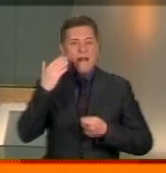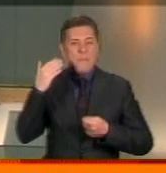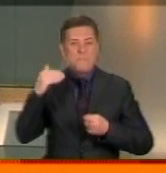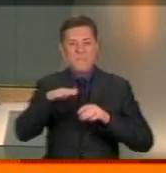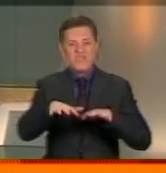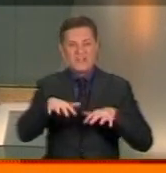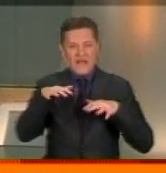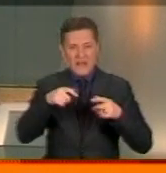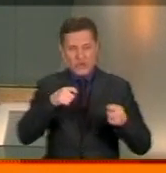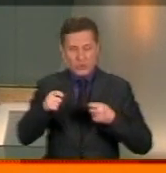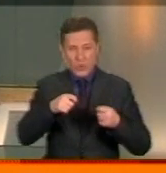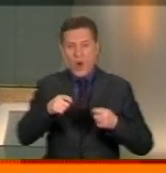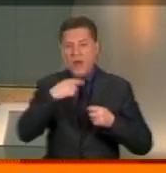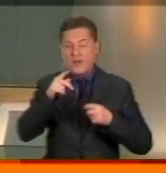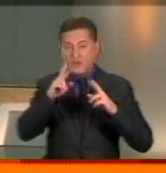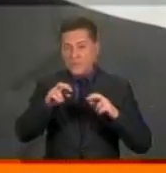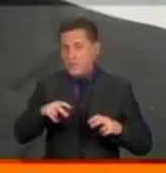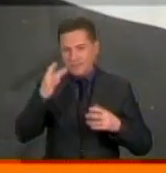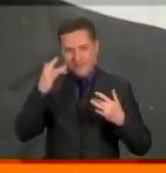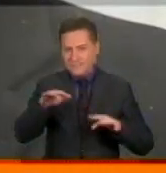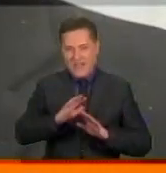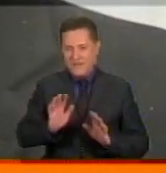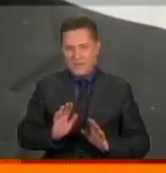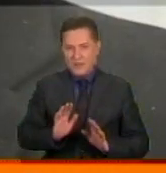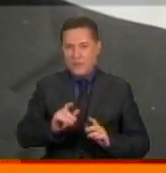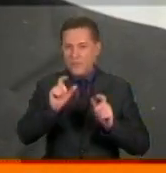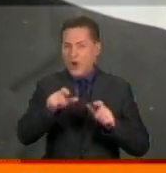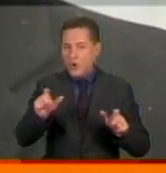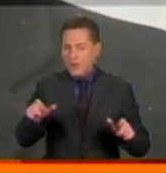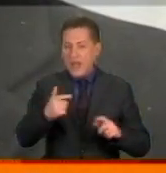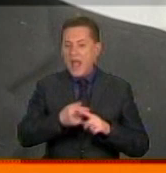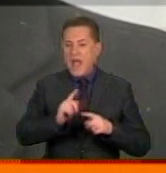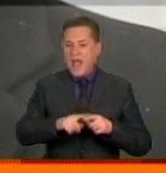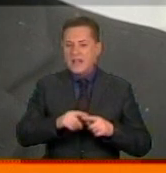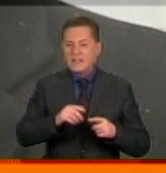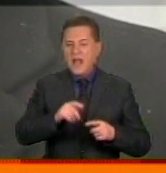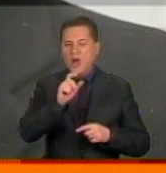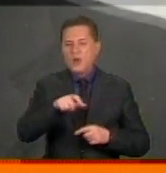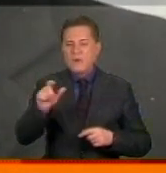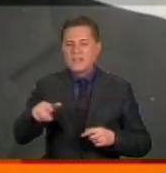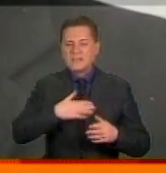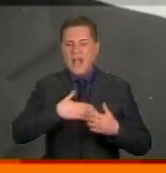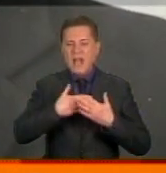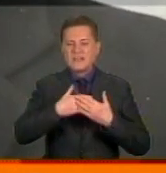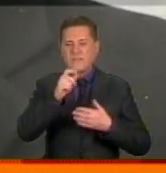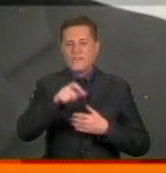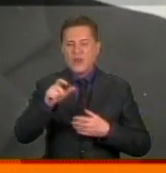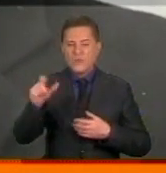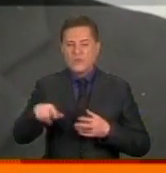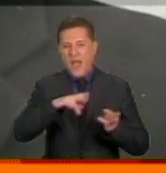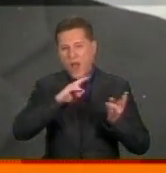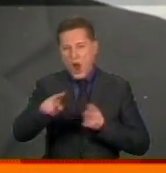обшуки ФСБ проводило не у випадкових людей. Вони такі, знаєте, дуже громадсько активні люди. Б'ють по